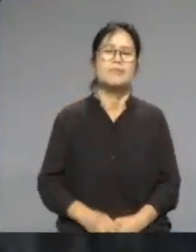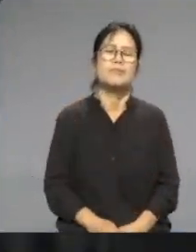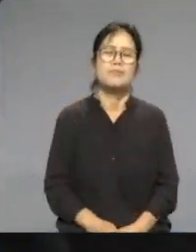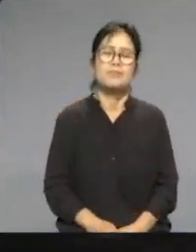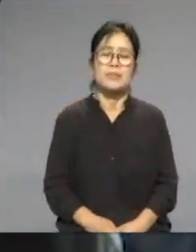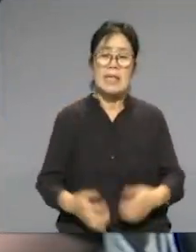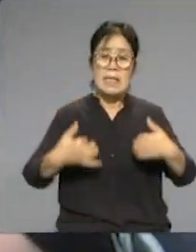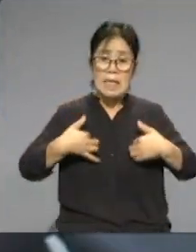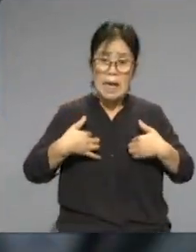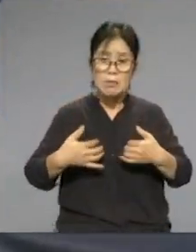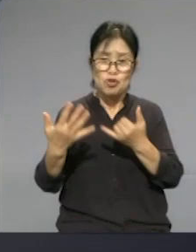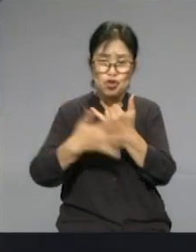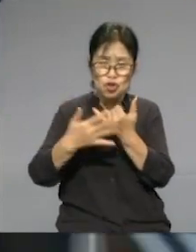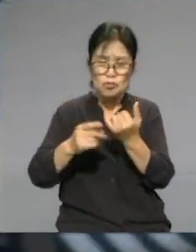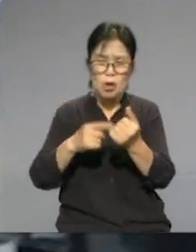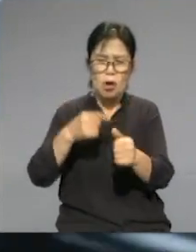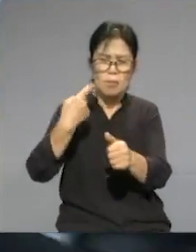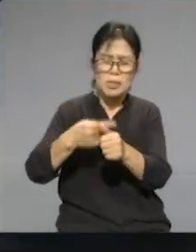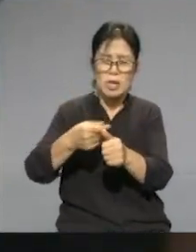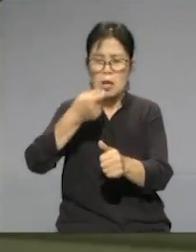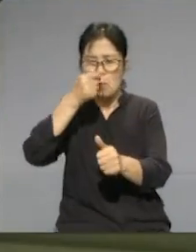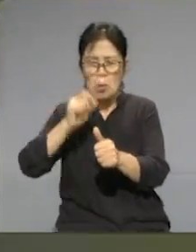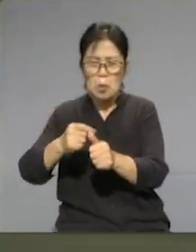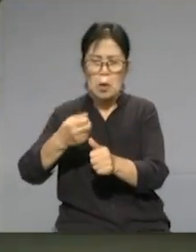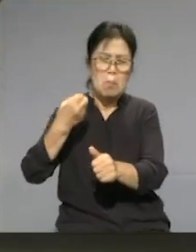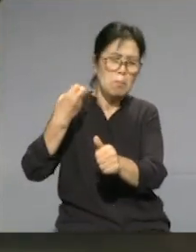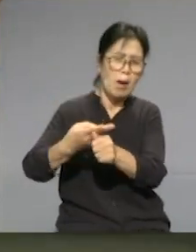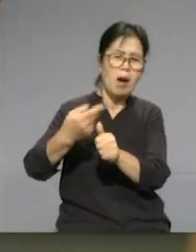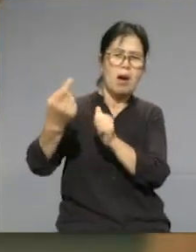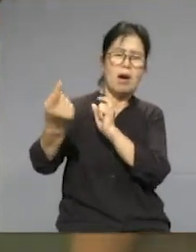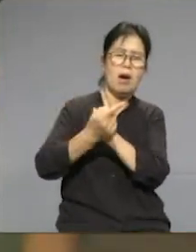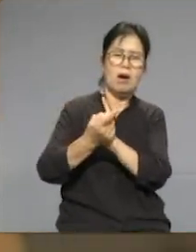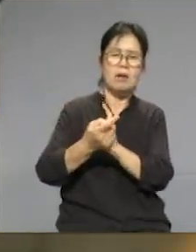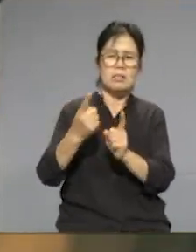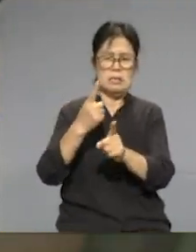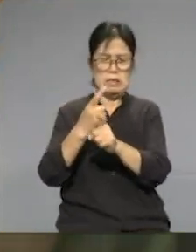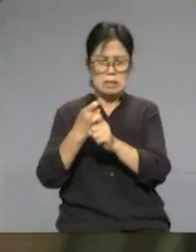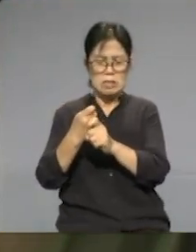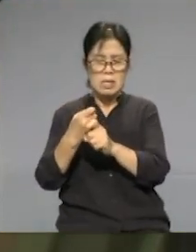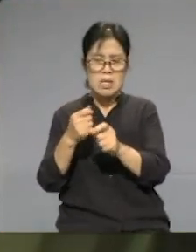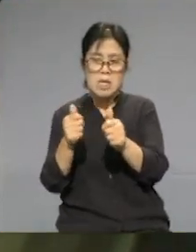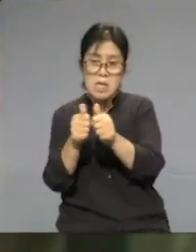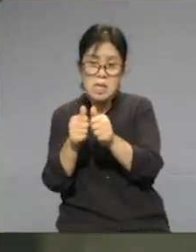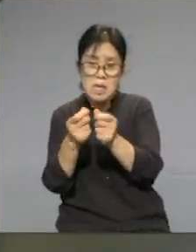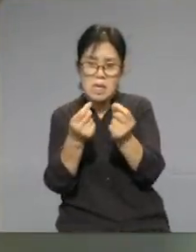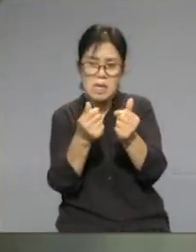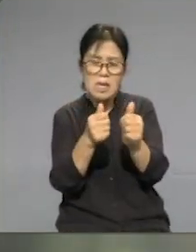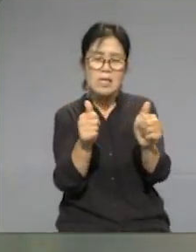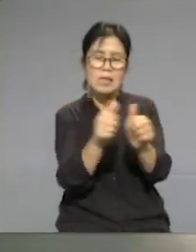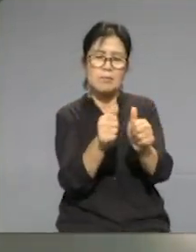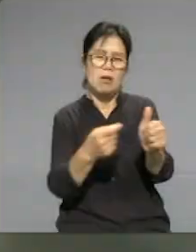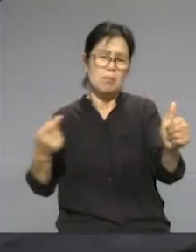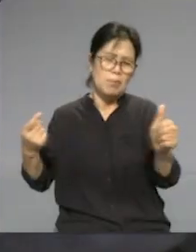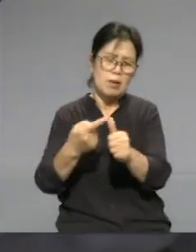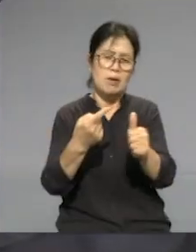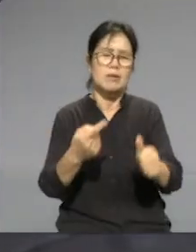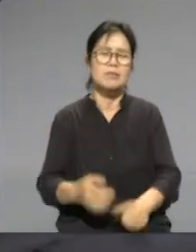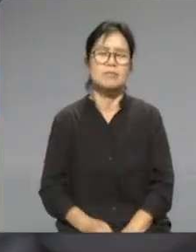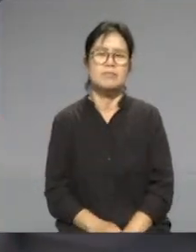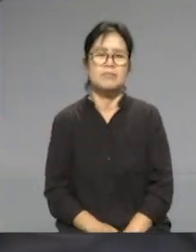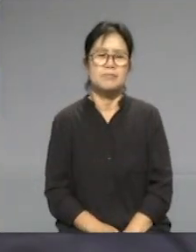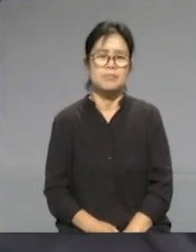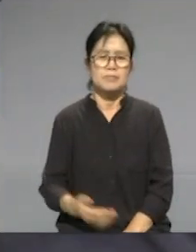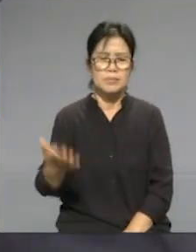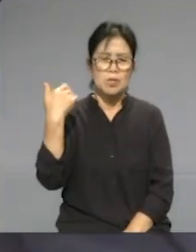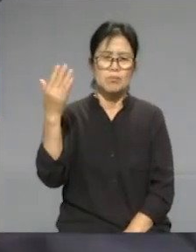한 게임 유튜버를 비난해 모욕죄로 고소되자 적개심은 엉뚱하게 또래 남성에게 향했습니다.